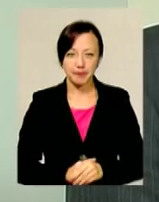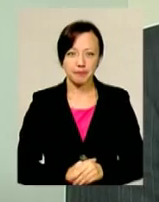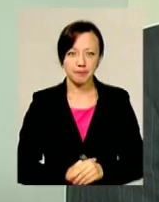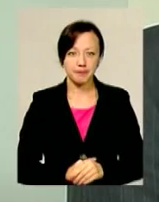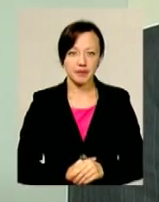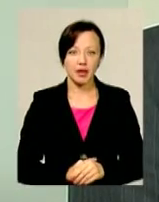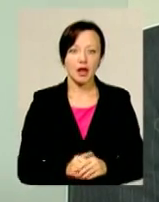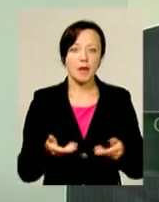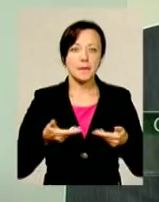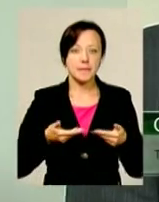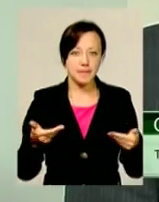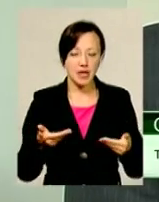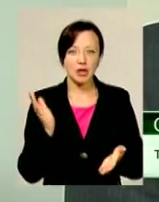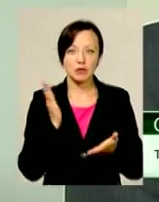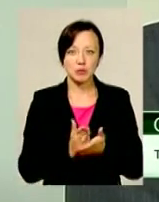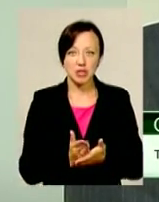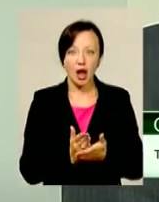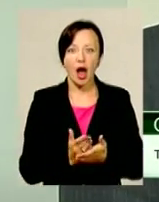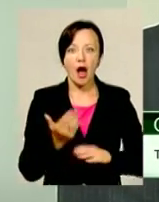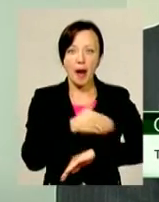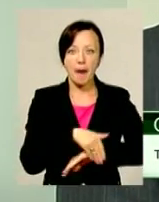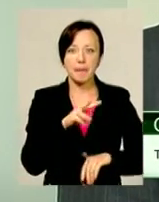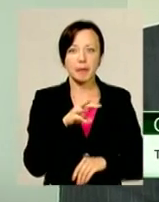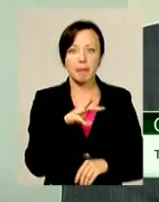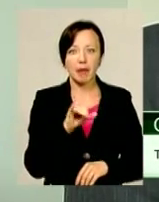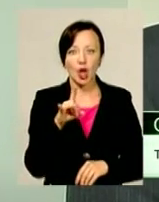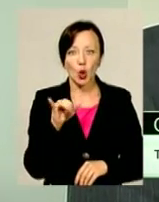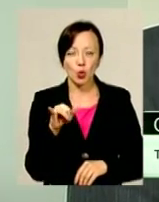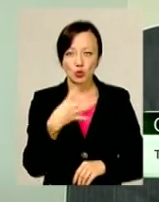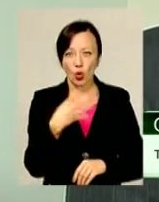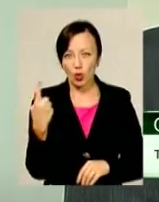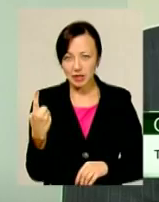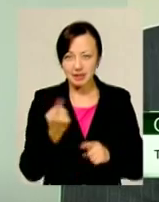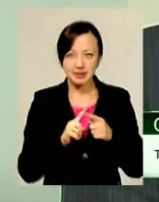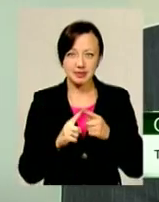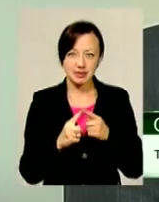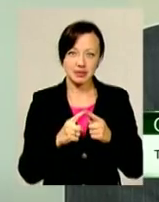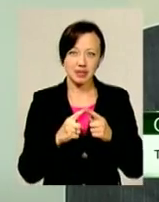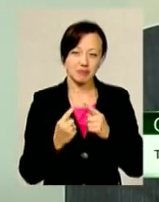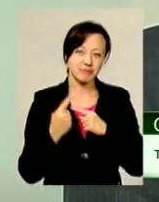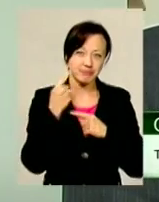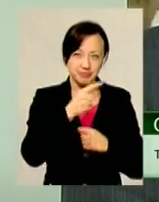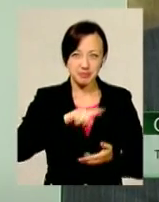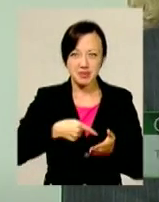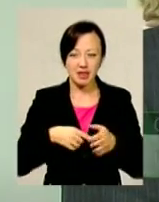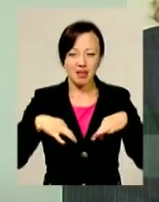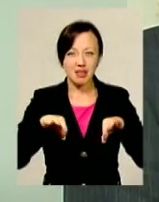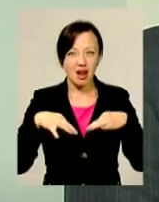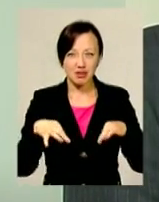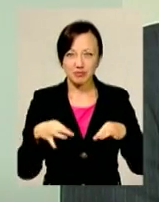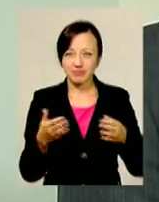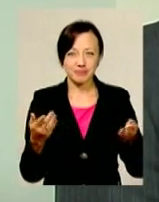знаєте, розміщуємося зараз на проспекті Міра 41, це північ нашого міста. От, і транспортна розв'язка якби, там, ну, не